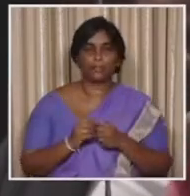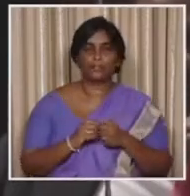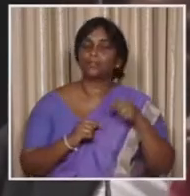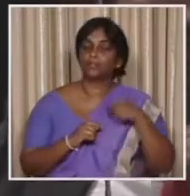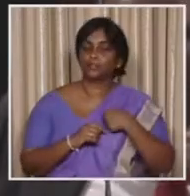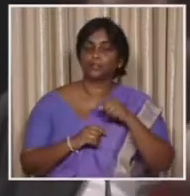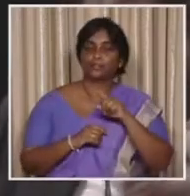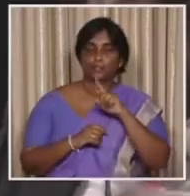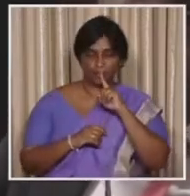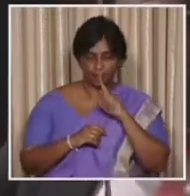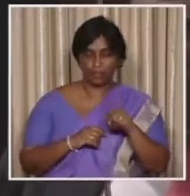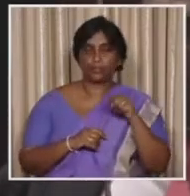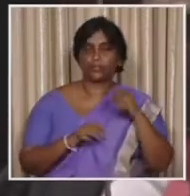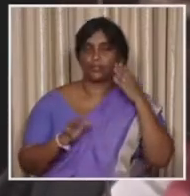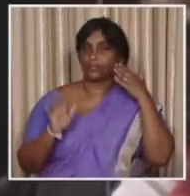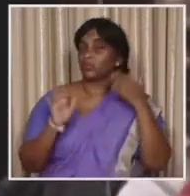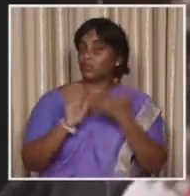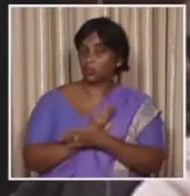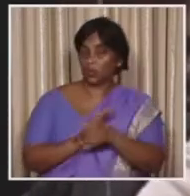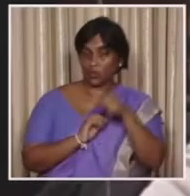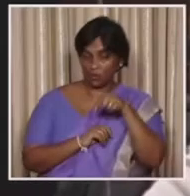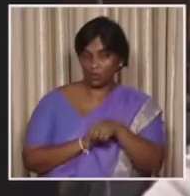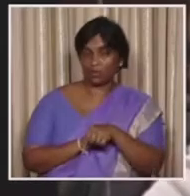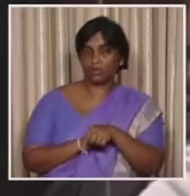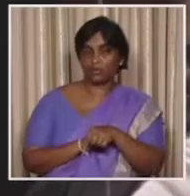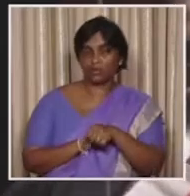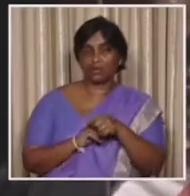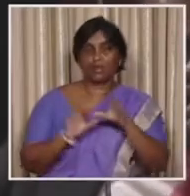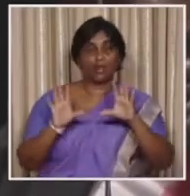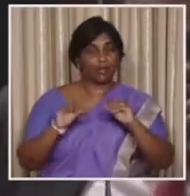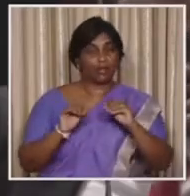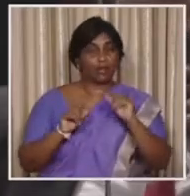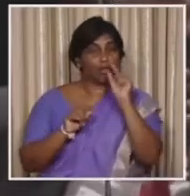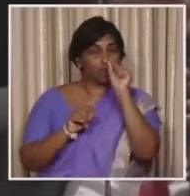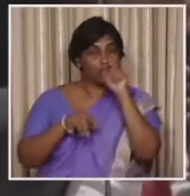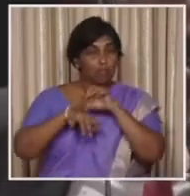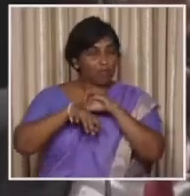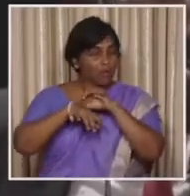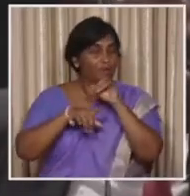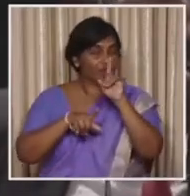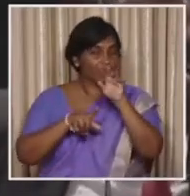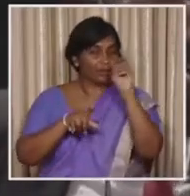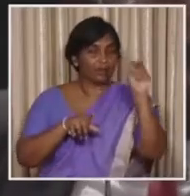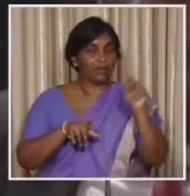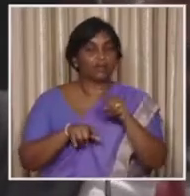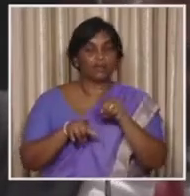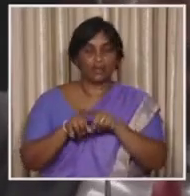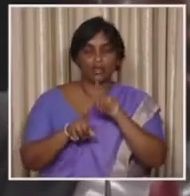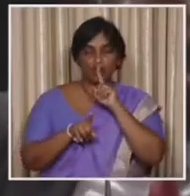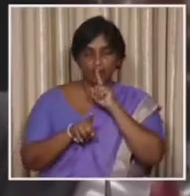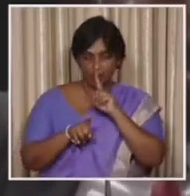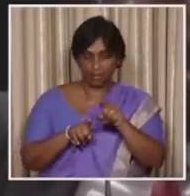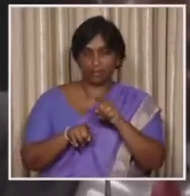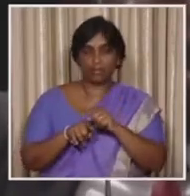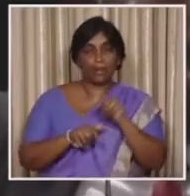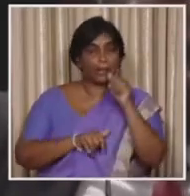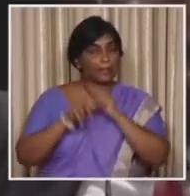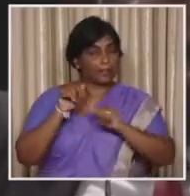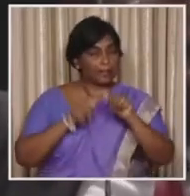මම කියනවා මේ කොට්ටෝරේ හිටපු අලි මකුණ ගැන අපි කිව්වා හීම නිමරලබිනින් කියන